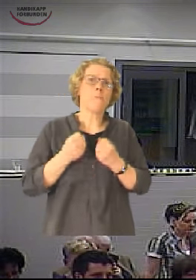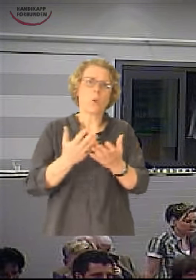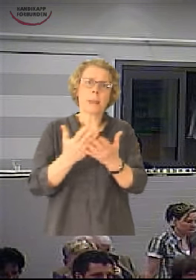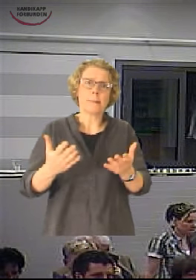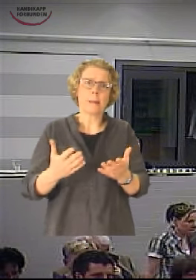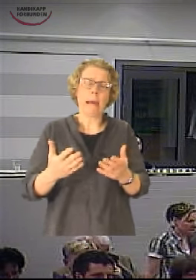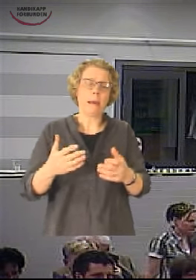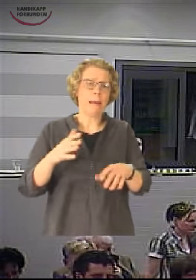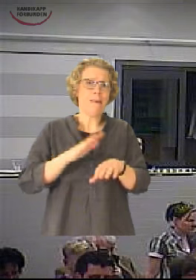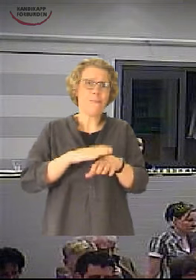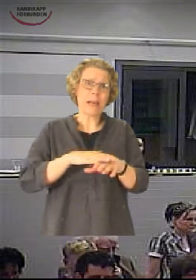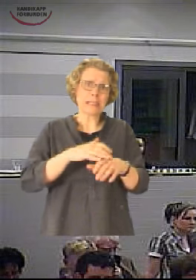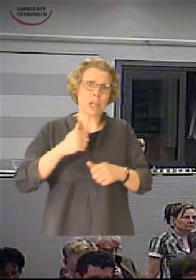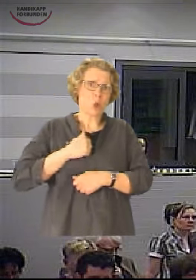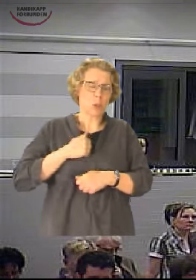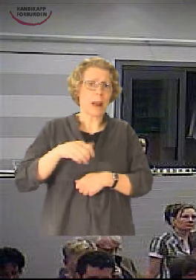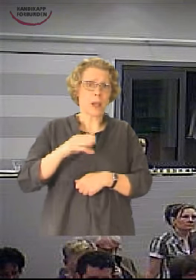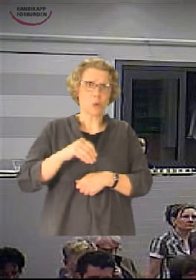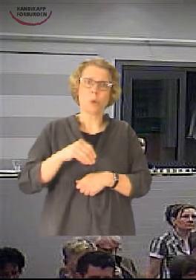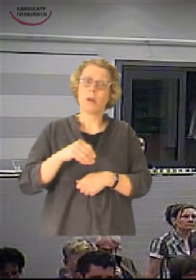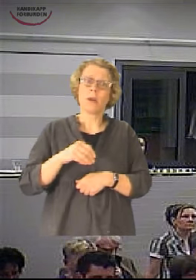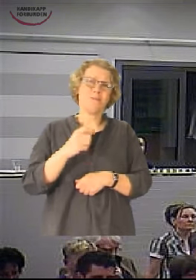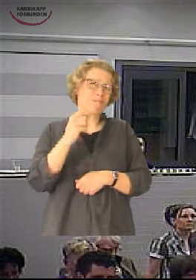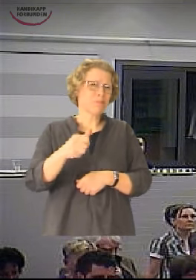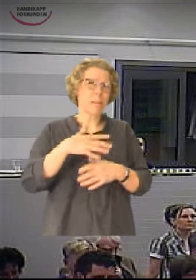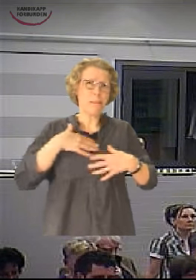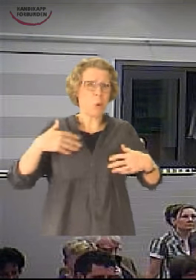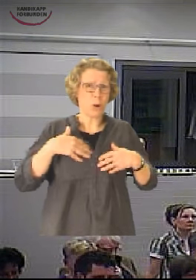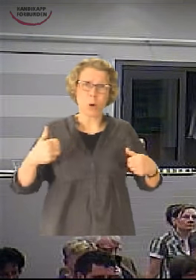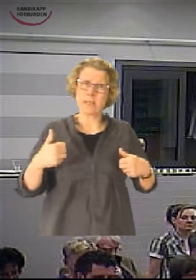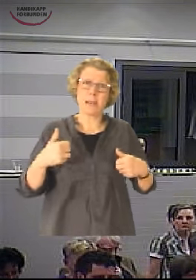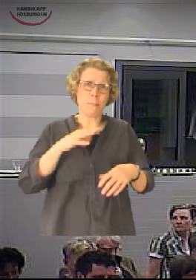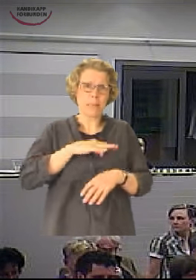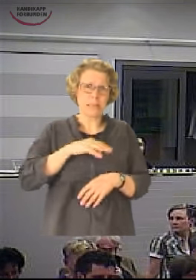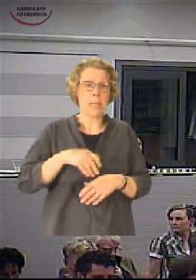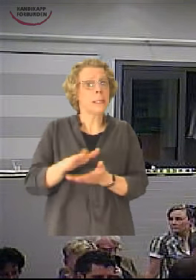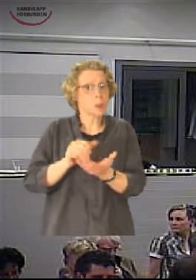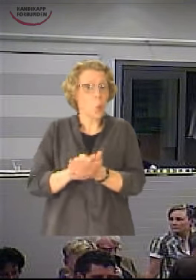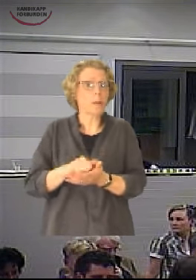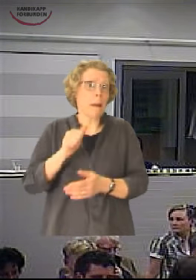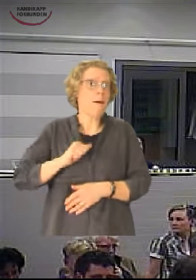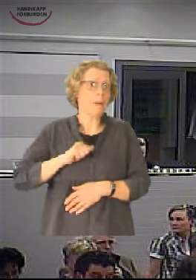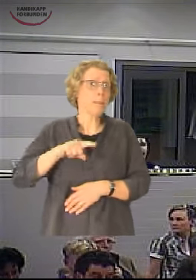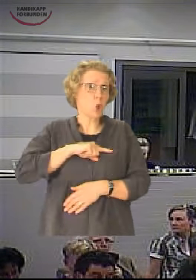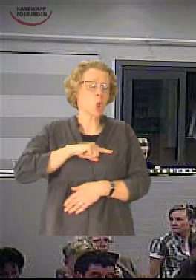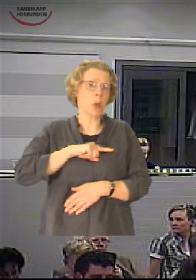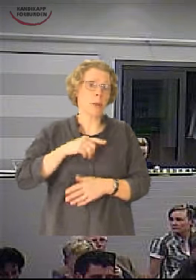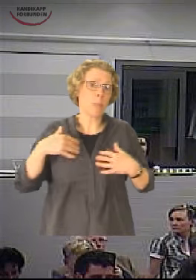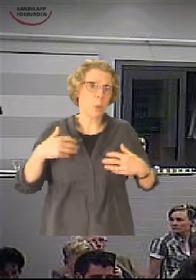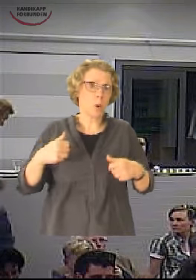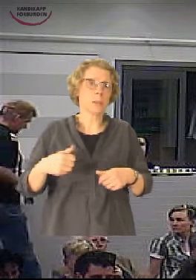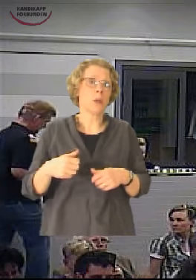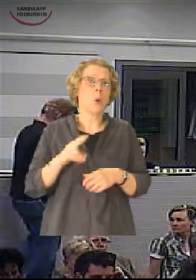lite biologiska, om vi tar det som ett exempel. I Skåne väldigt mycket. När det gäller osteoporos, som är en